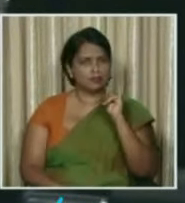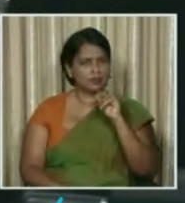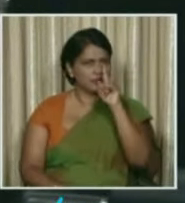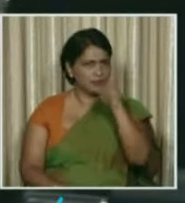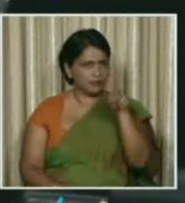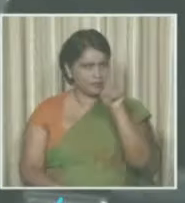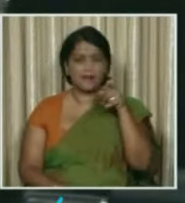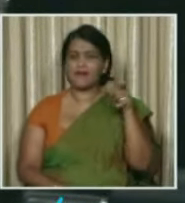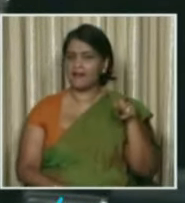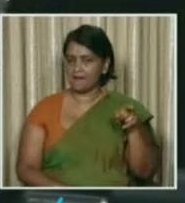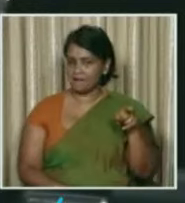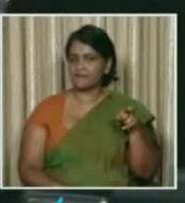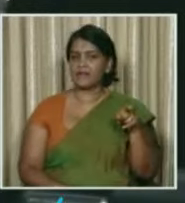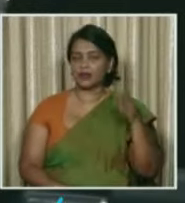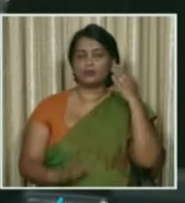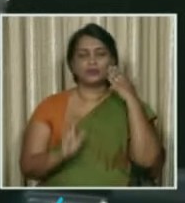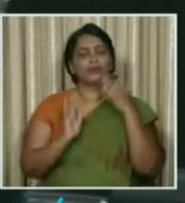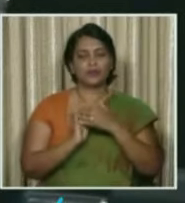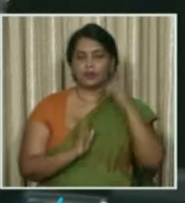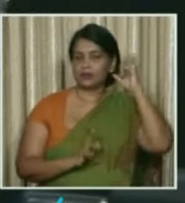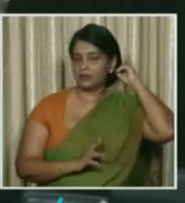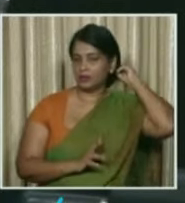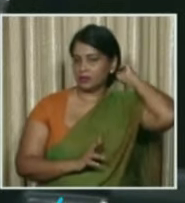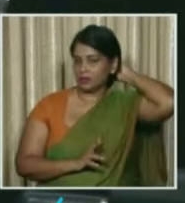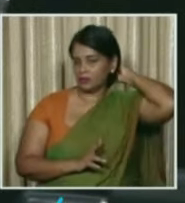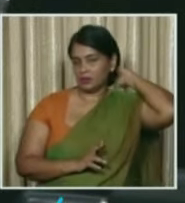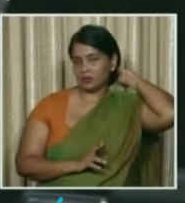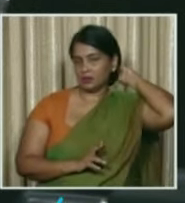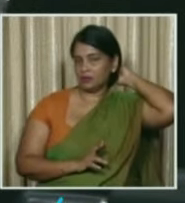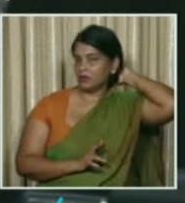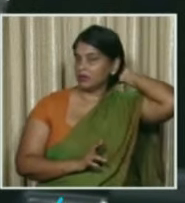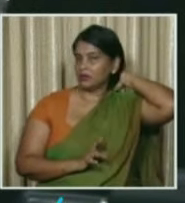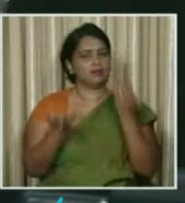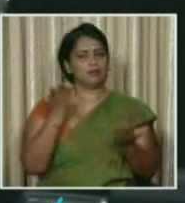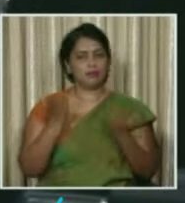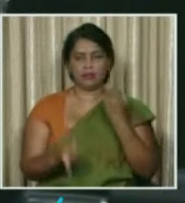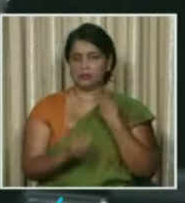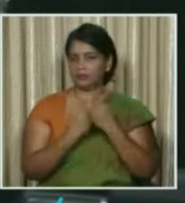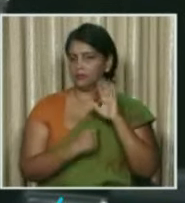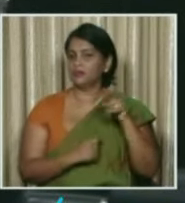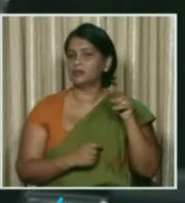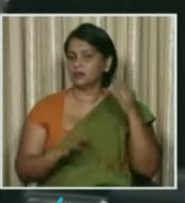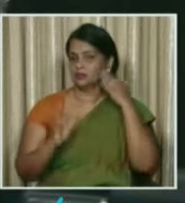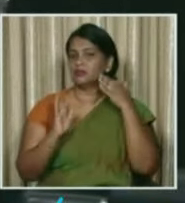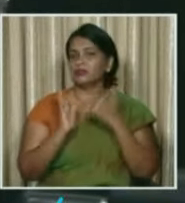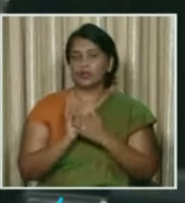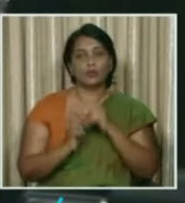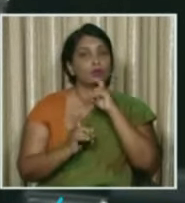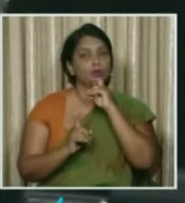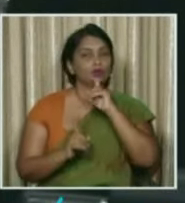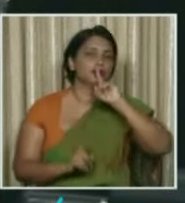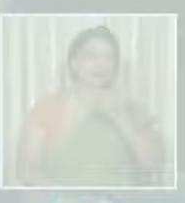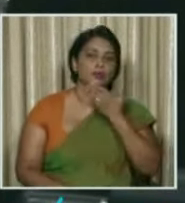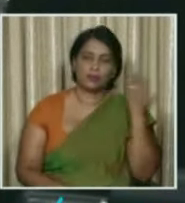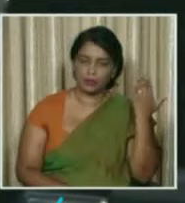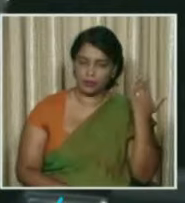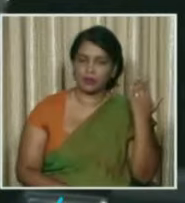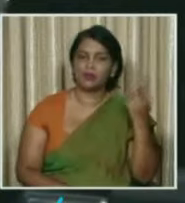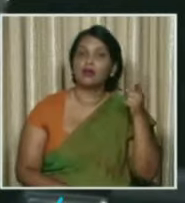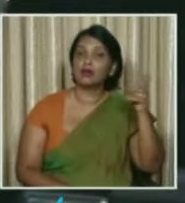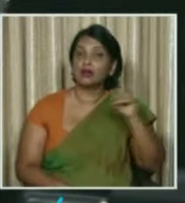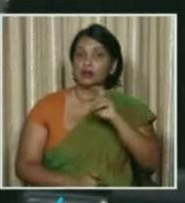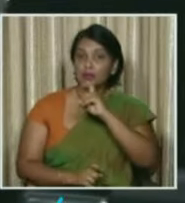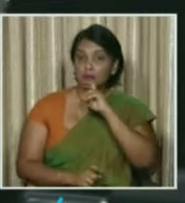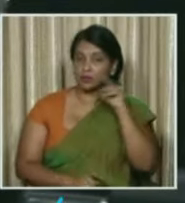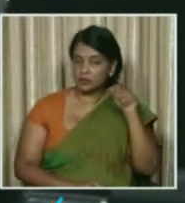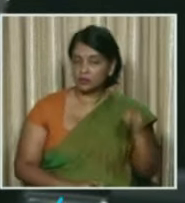සිද්ධ වෙලා තියෙනවා නම් ඒ පිළිබඳව ස්වාධීනව අපක්ෂපාතීව පරීක්ෂණයක් කරලා ඒ කාරණේ අපි අධිකරණයට දැනුම් දෙන්න පුළුවන්. එතකොට